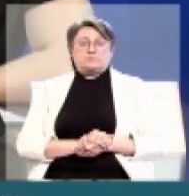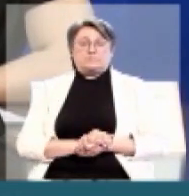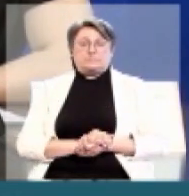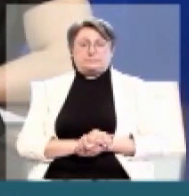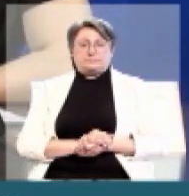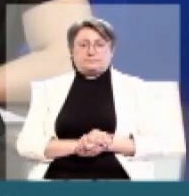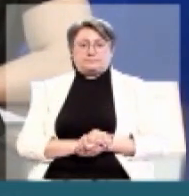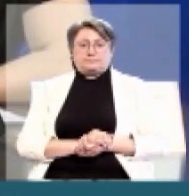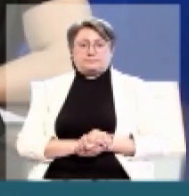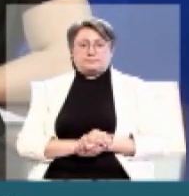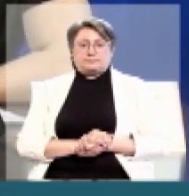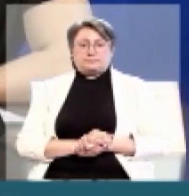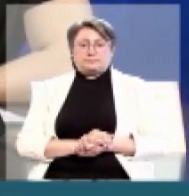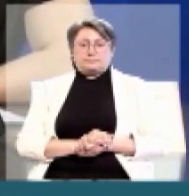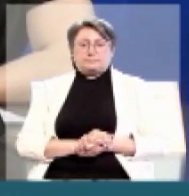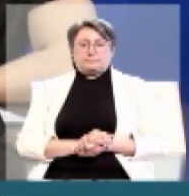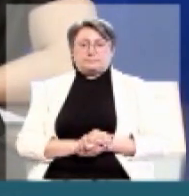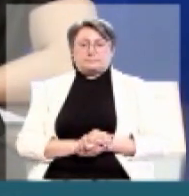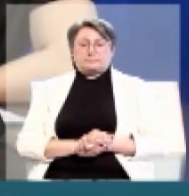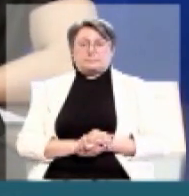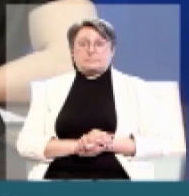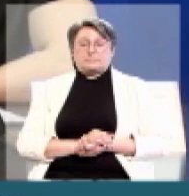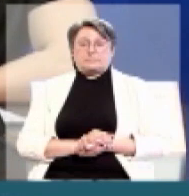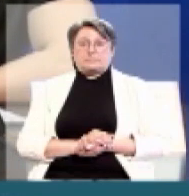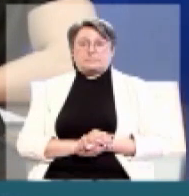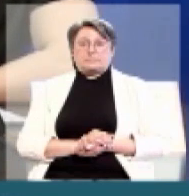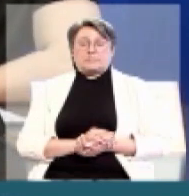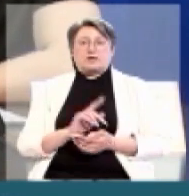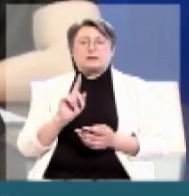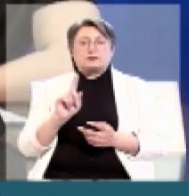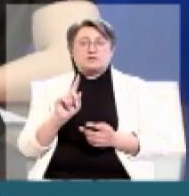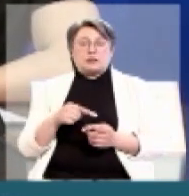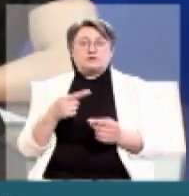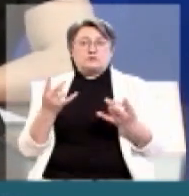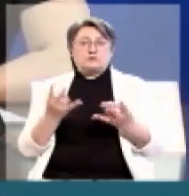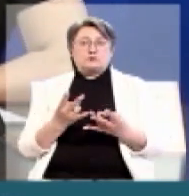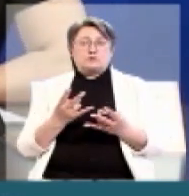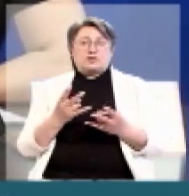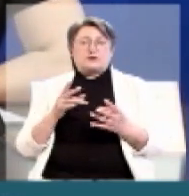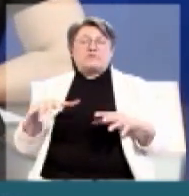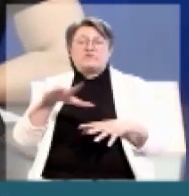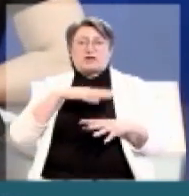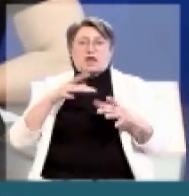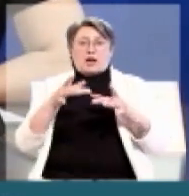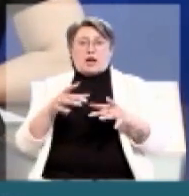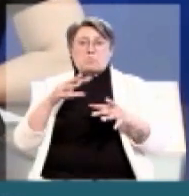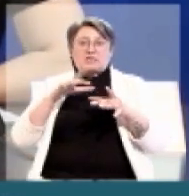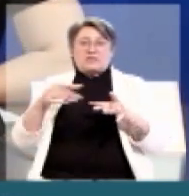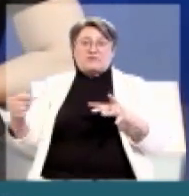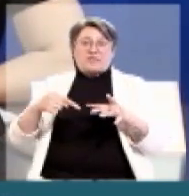жолдарды жарықтандыруға қаржы, Амангелді ауданының 20 жылғы мерейтойы қарсаңында Амангелді ауданының 100 мың теңге абаттандыру жұмыстарының